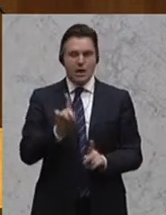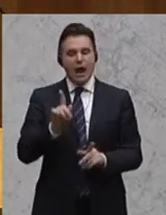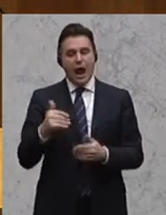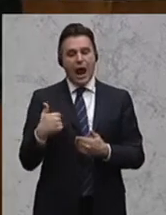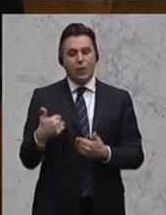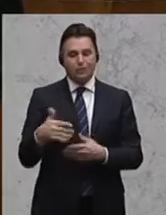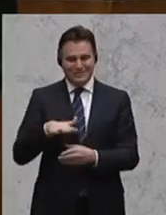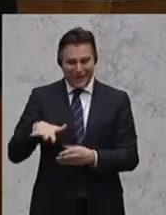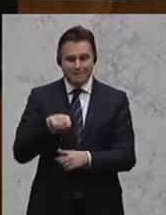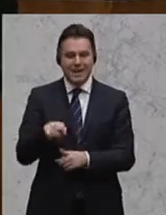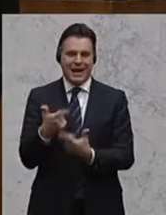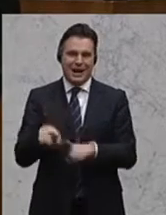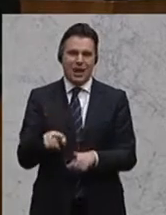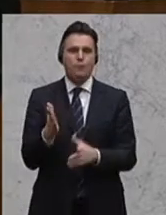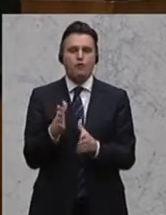Ausnahmebereich erlaubt.